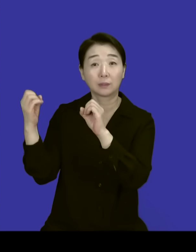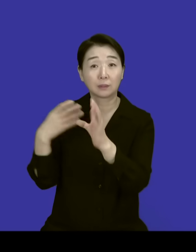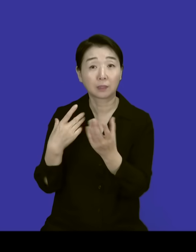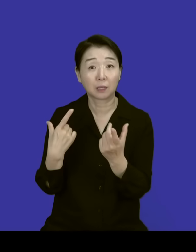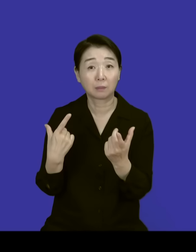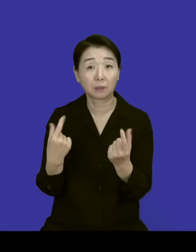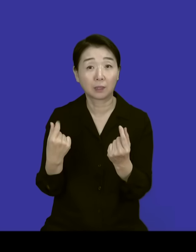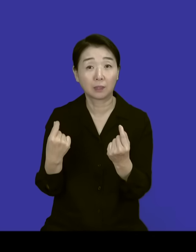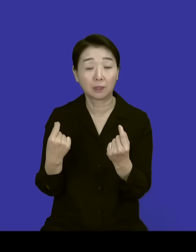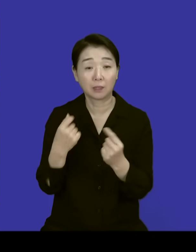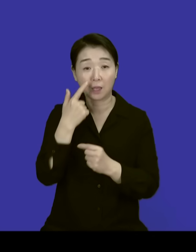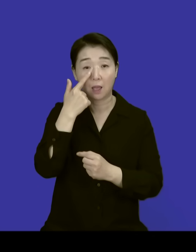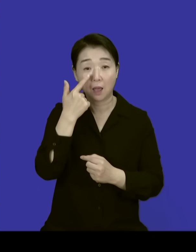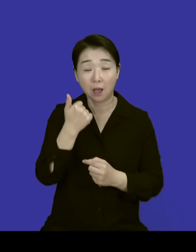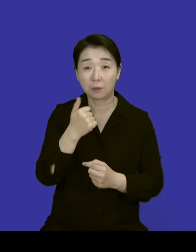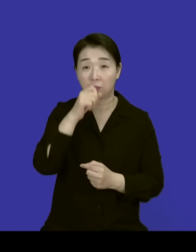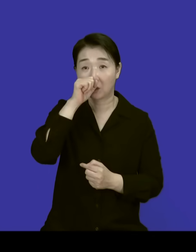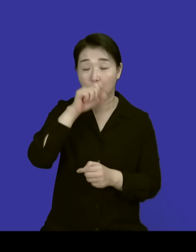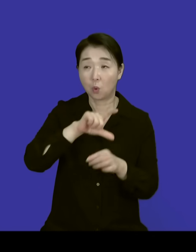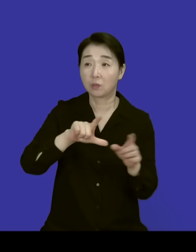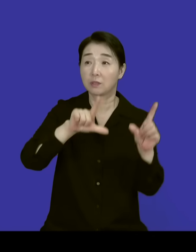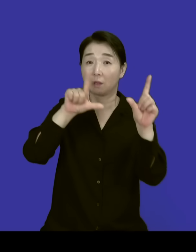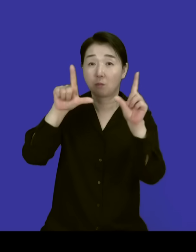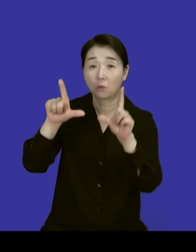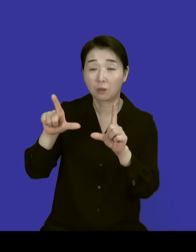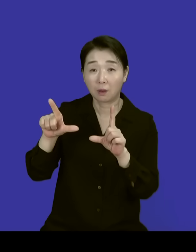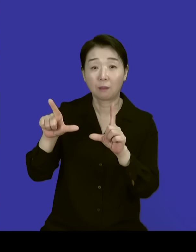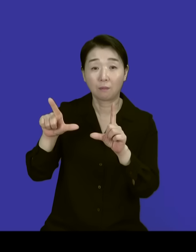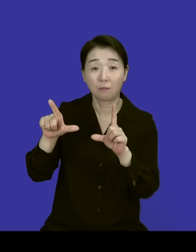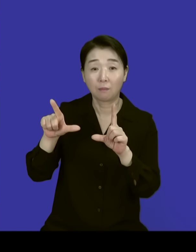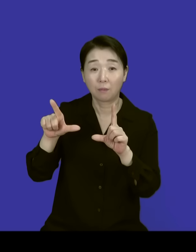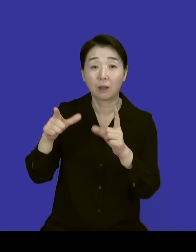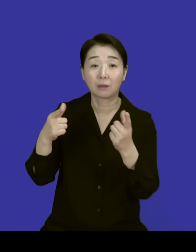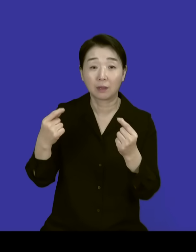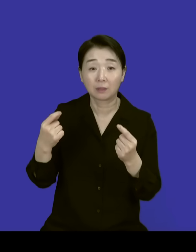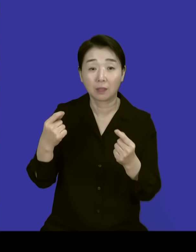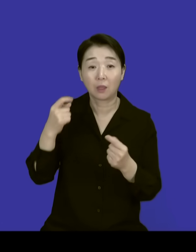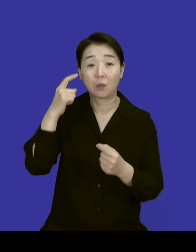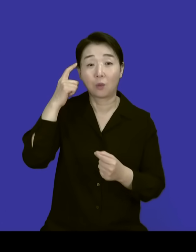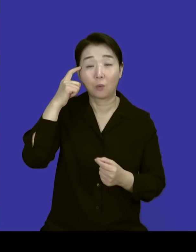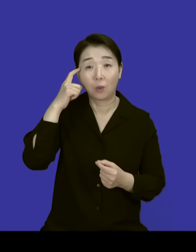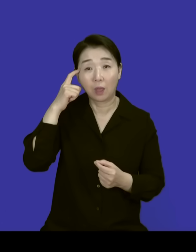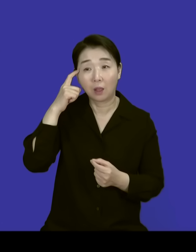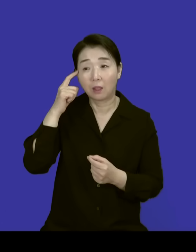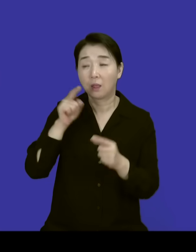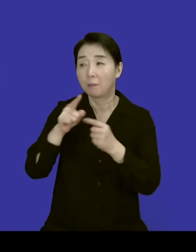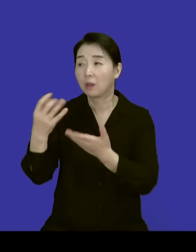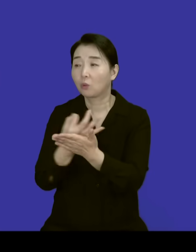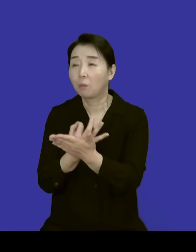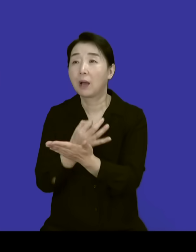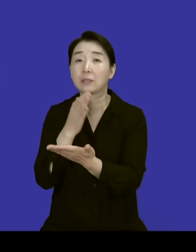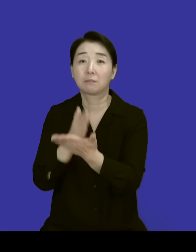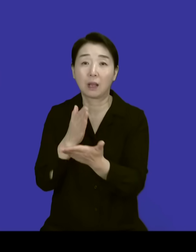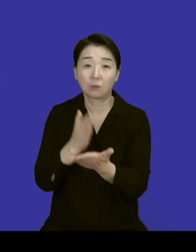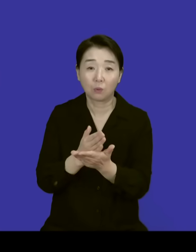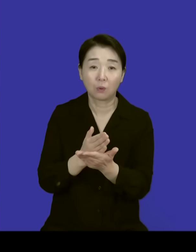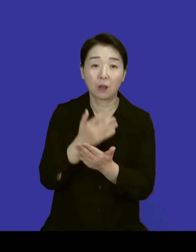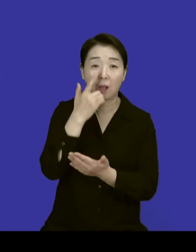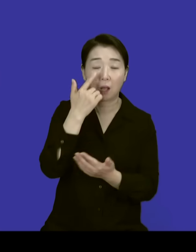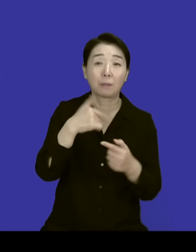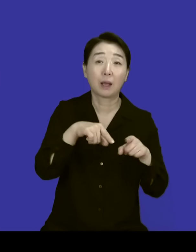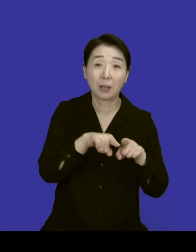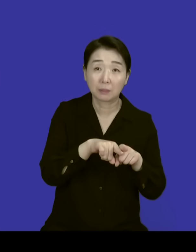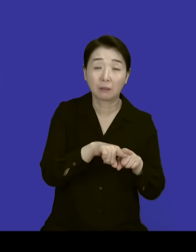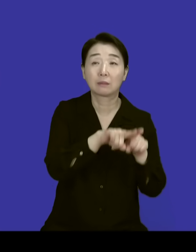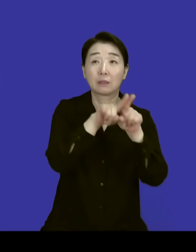같고 아버지랑 더 좋은 시간 좀 보내라 이제. 밖으로 자꾸 돌면서 돈 막 벌어다니지 말고 쓸데없는 짓 하지 말고 어쨌건 이제